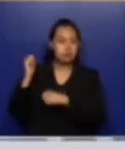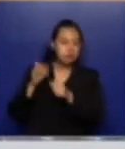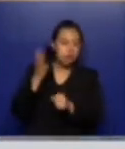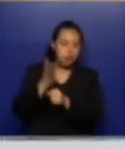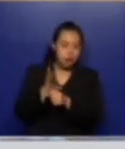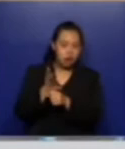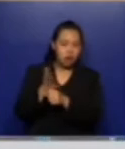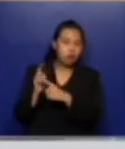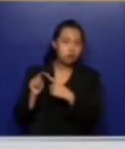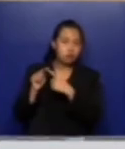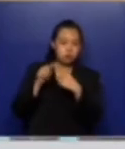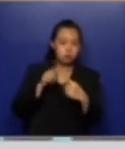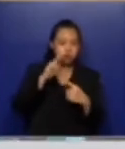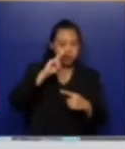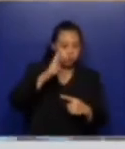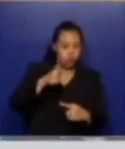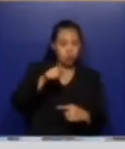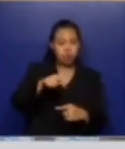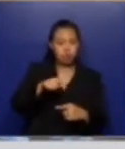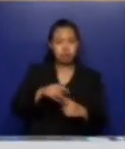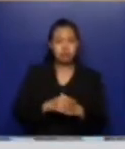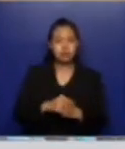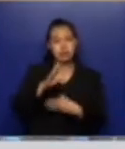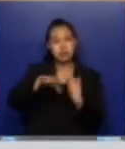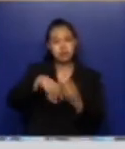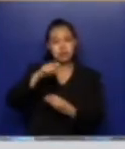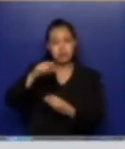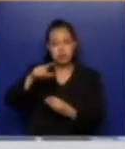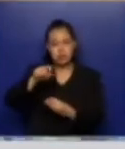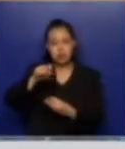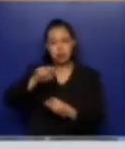เป็นรอบที่2เนี่ยทำไมเศรษฐกิจมันไม่ฟื้น